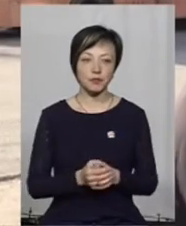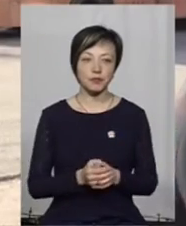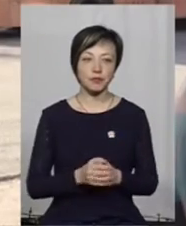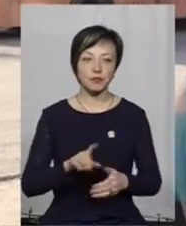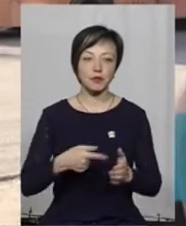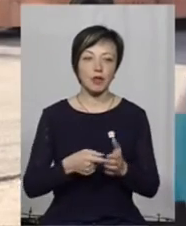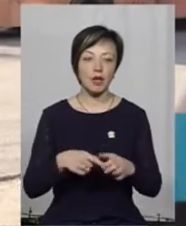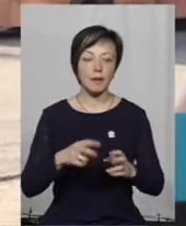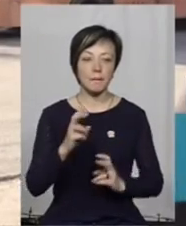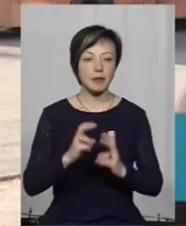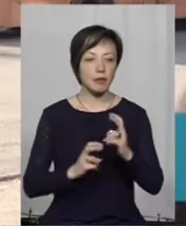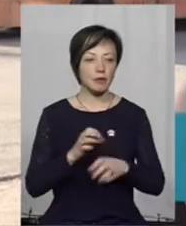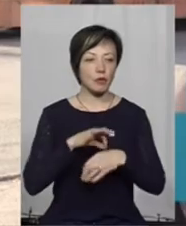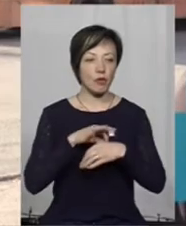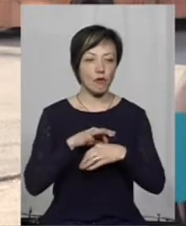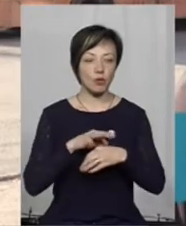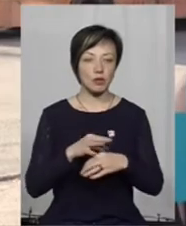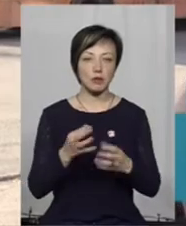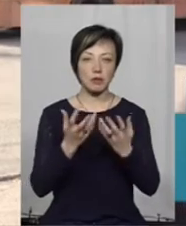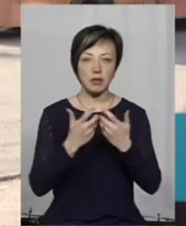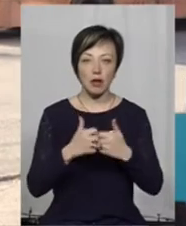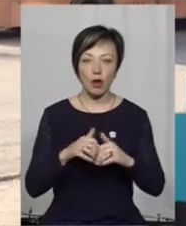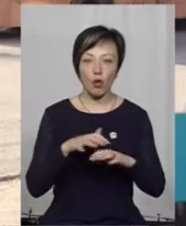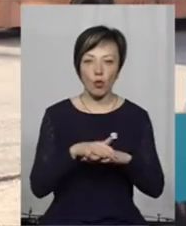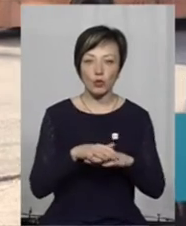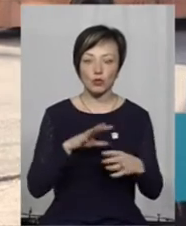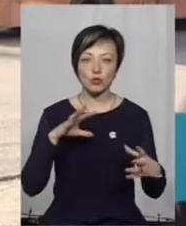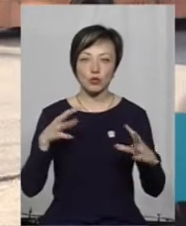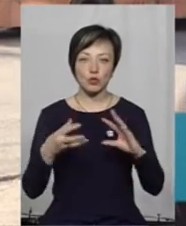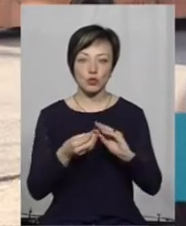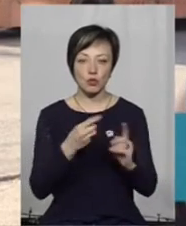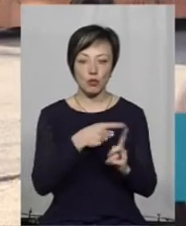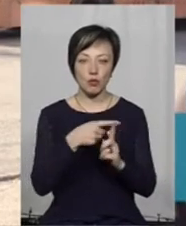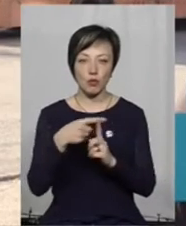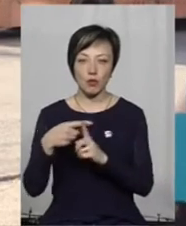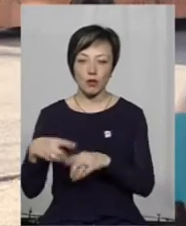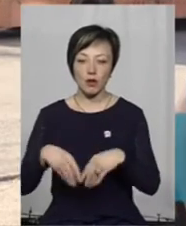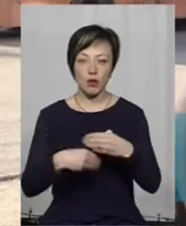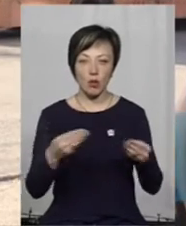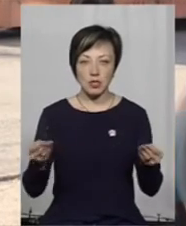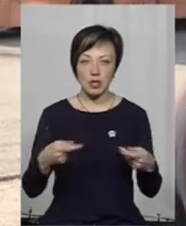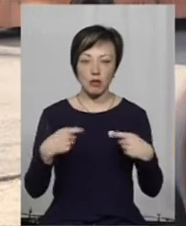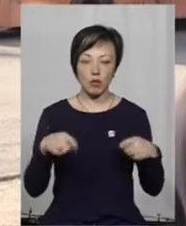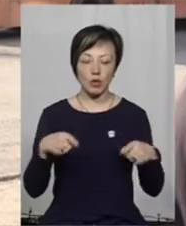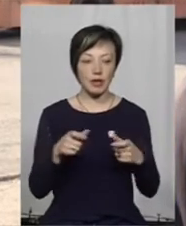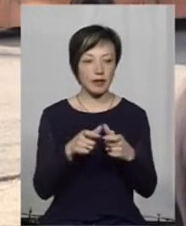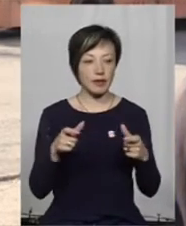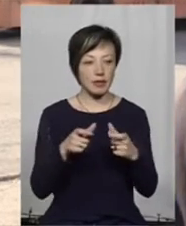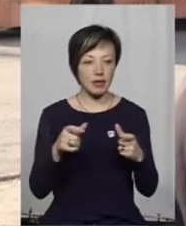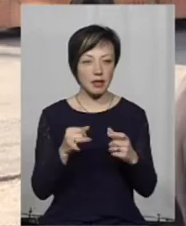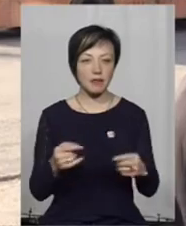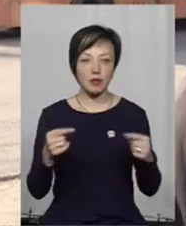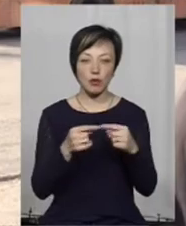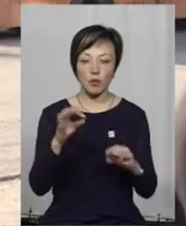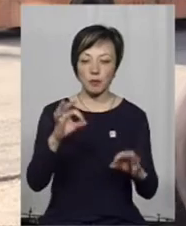підприємство проводить підрахунок, сумує всі роздані та продані квитки та встановлює